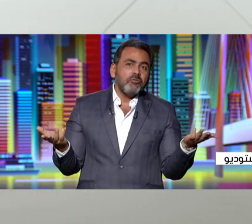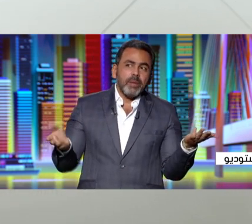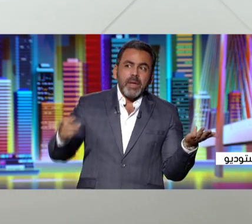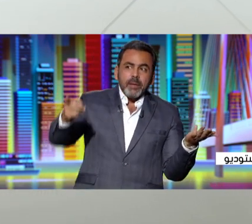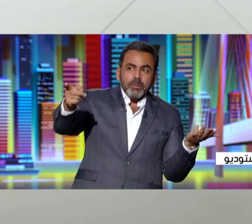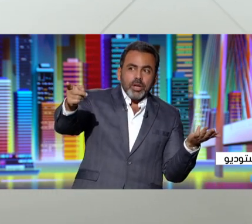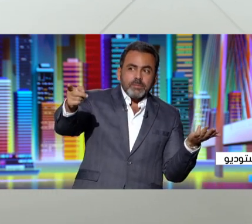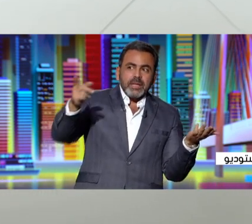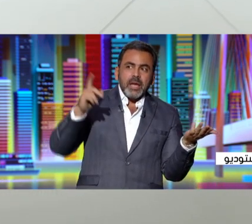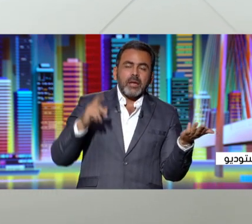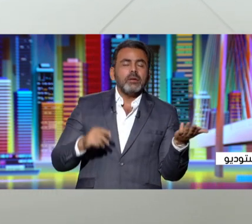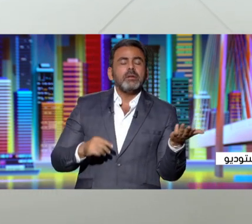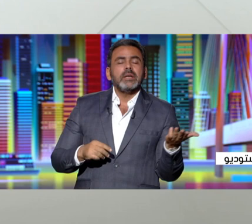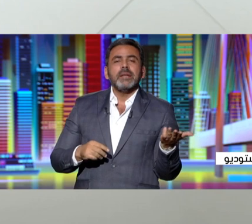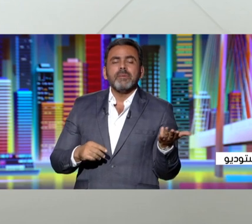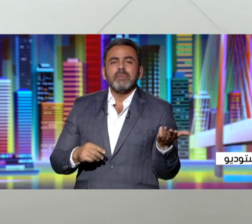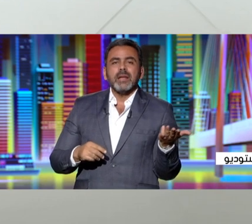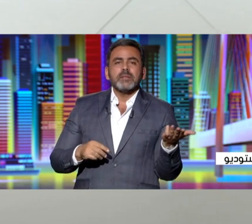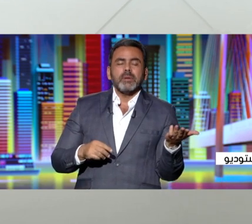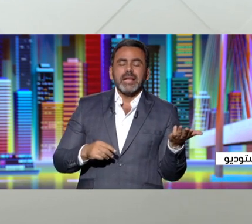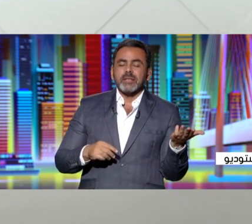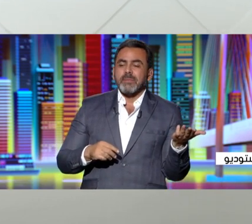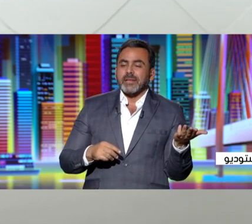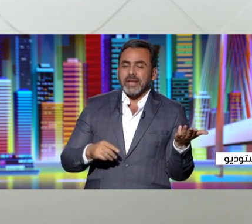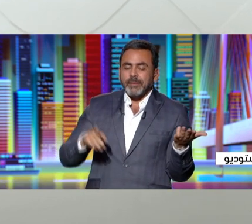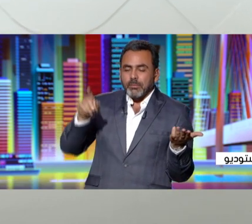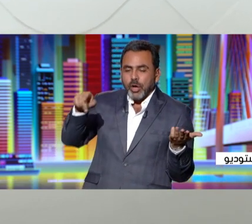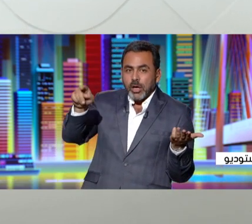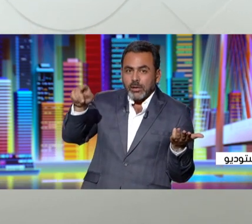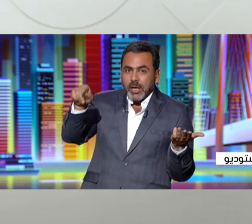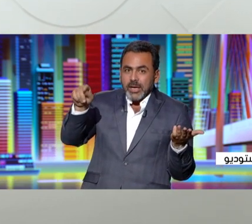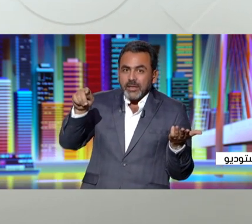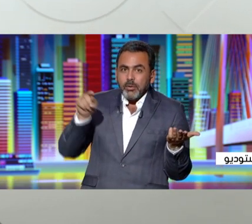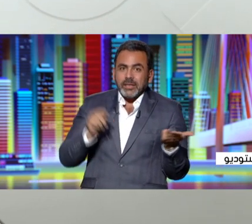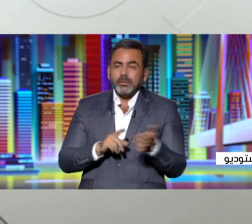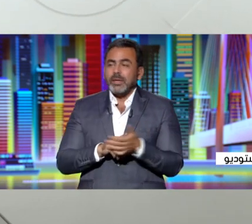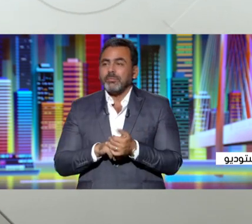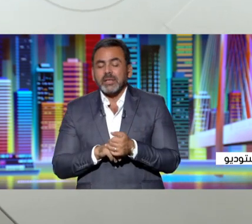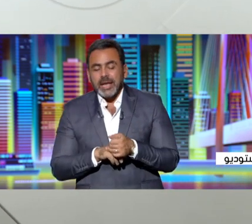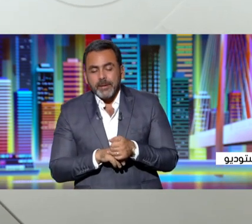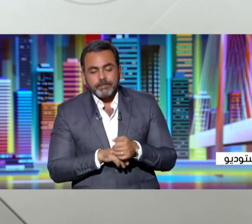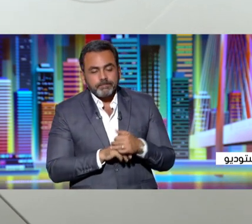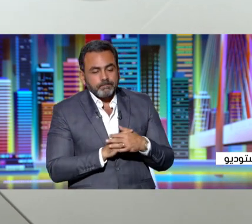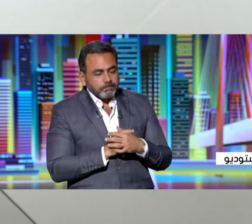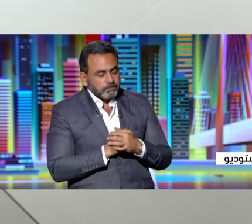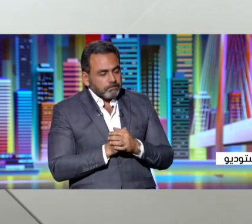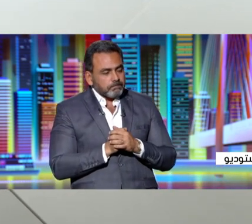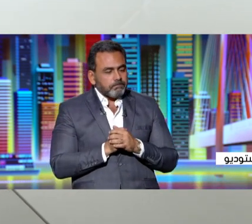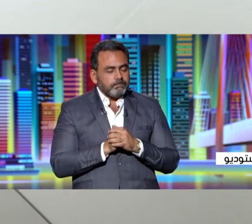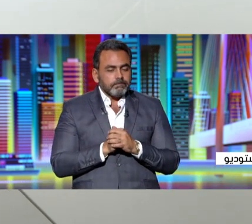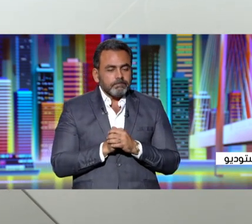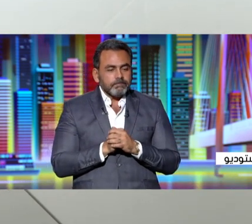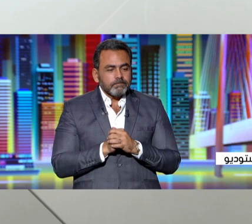من غير الف ولام بالمناسبه ده جانب من مجلس من جلسه مجلس الامن المنعقده دلوقتي واحنا